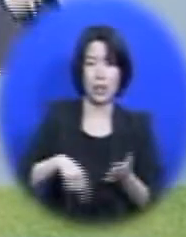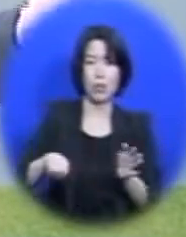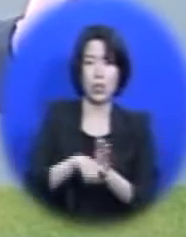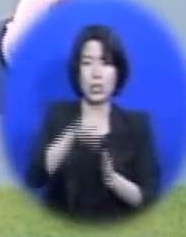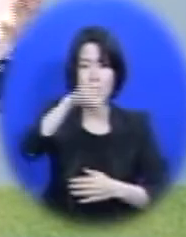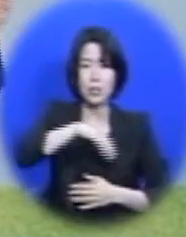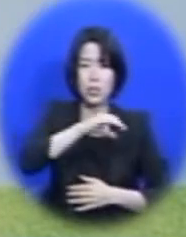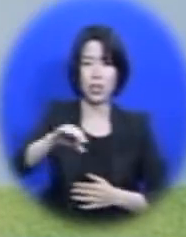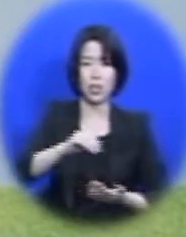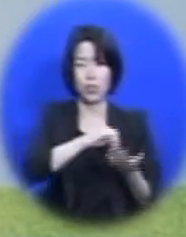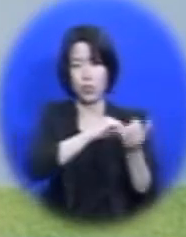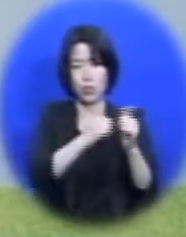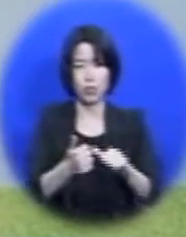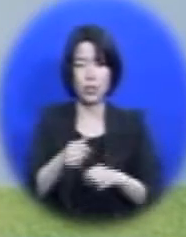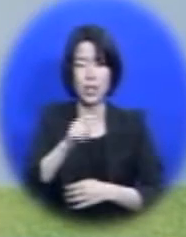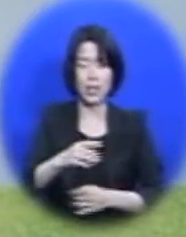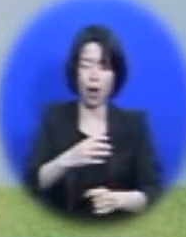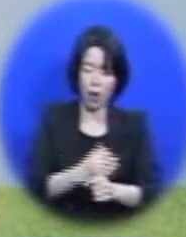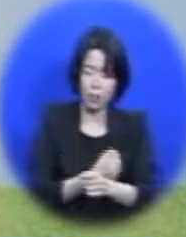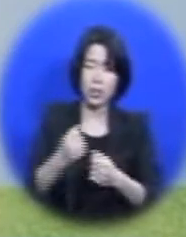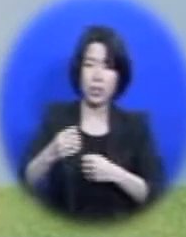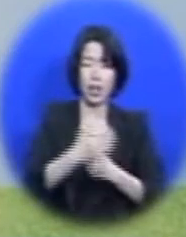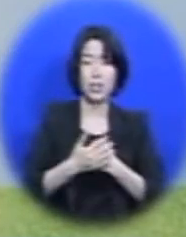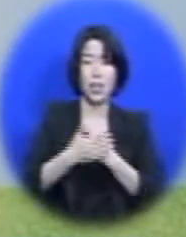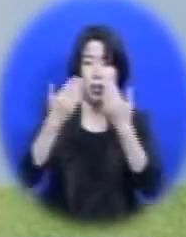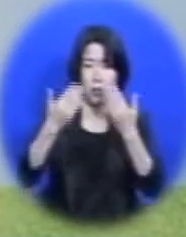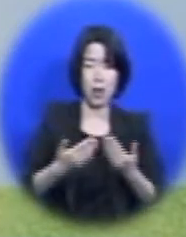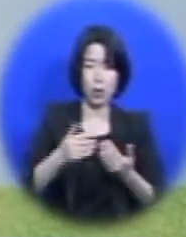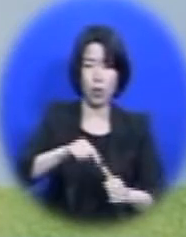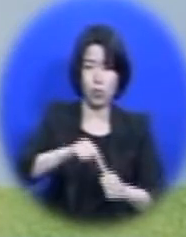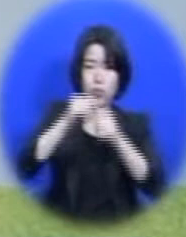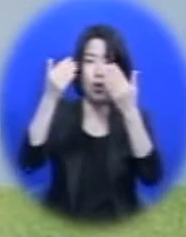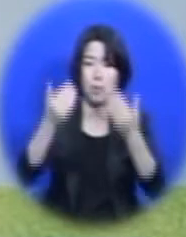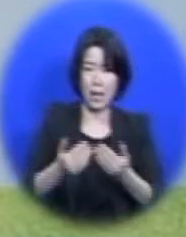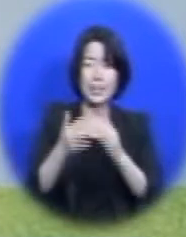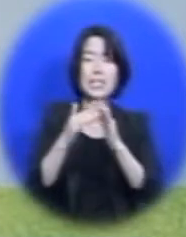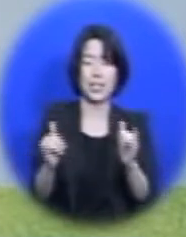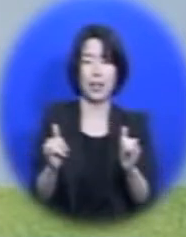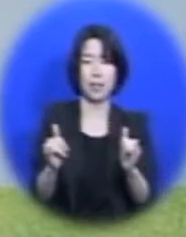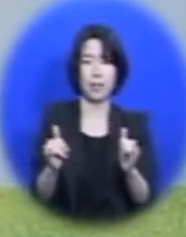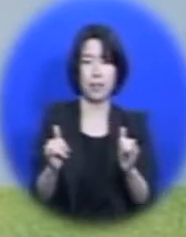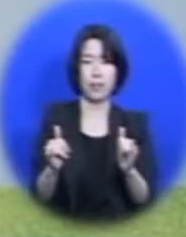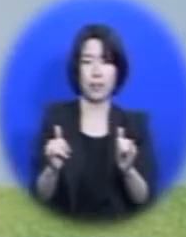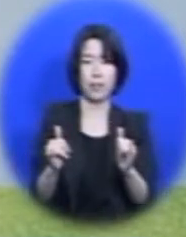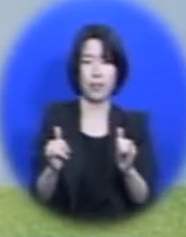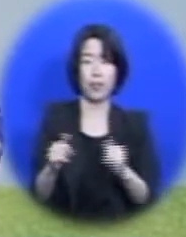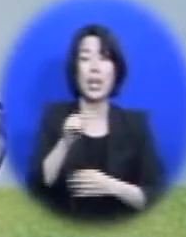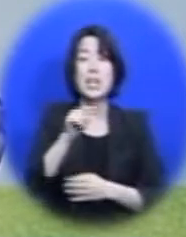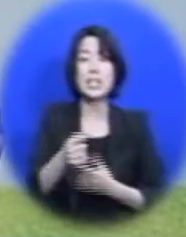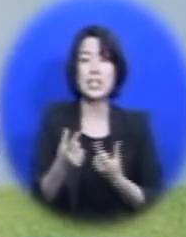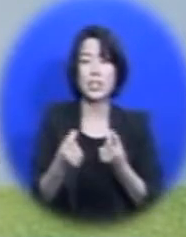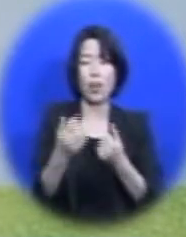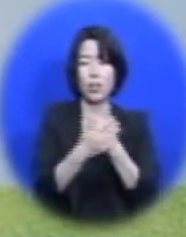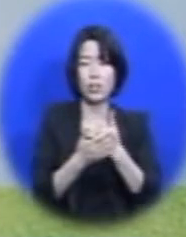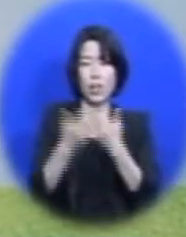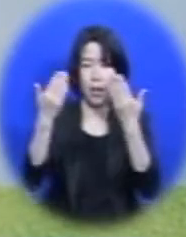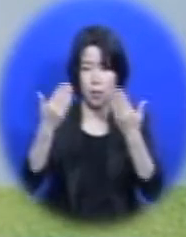십자가에 죽으신 이 엄청난 은혜를 받고 구원을 받은 사람 그런 은혜를